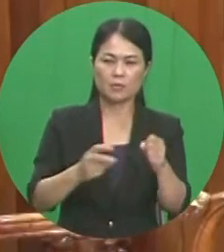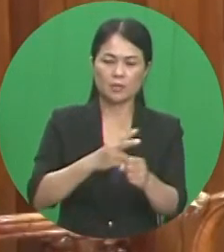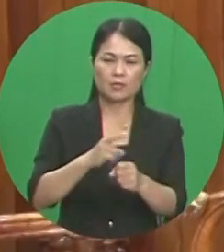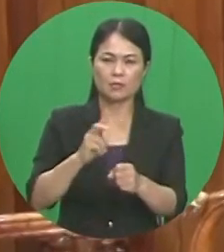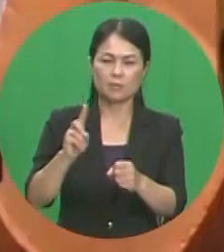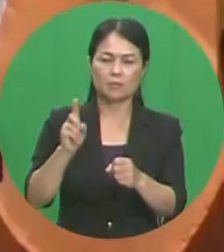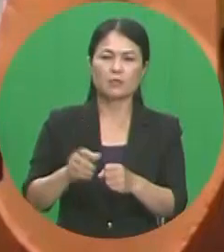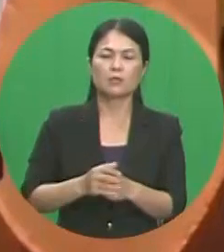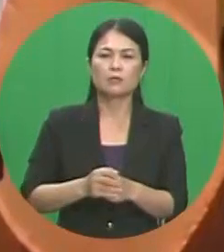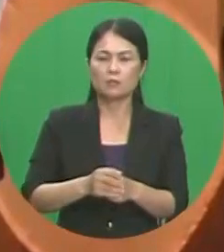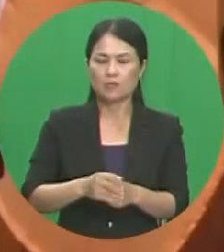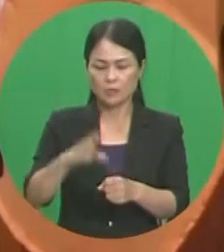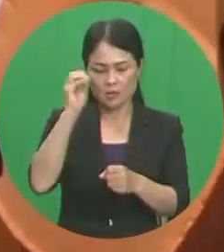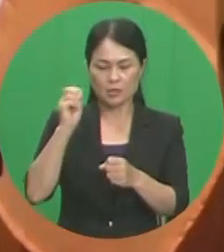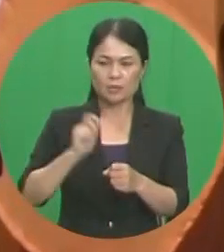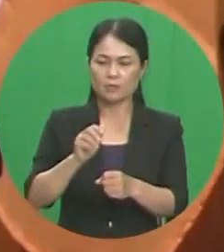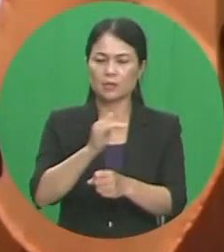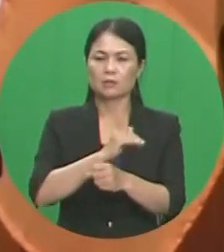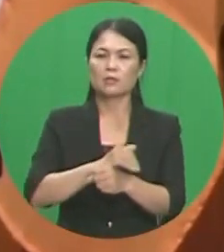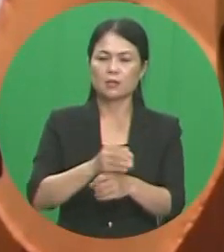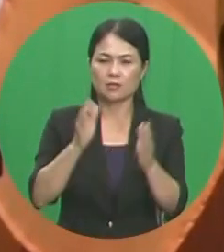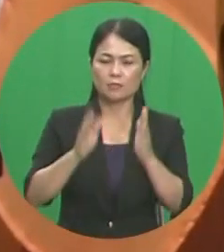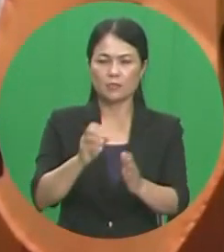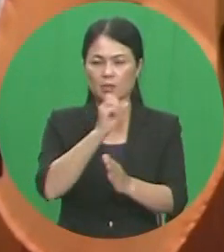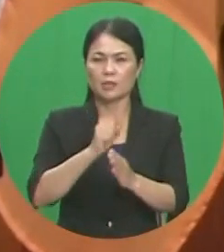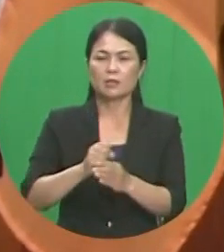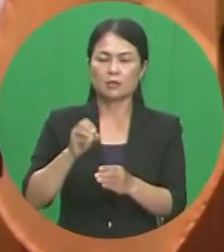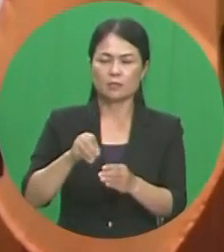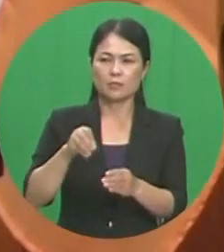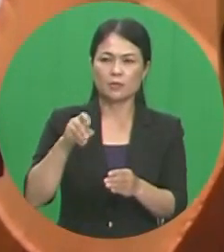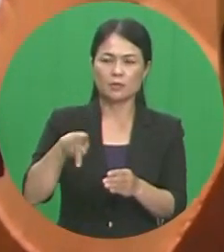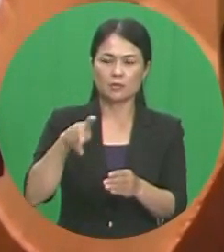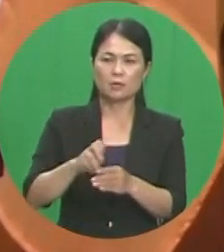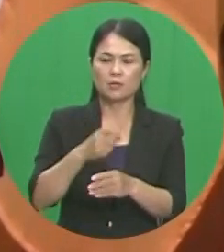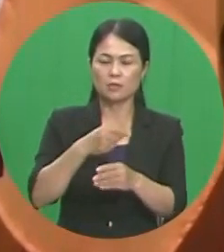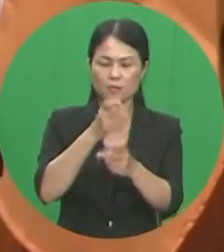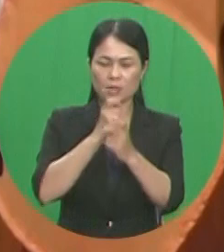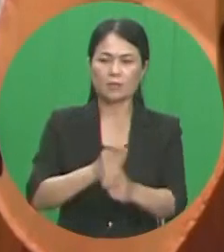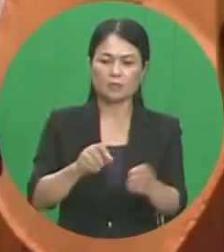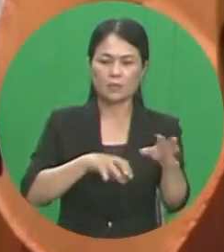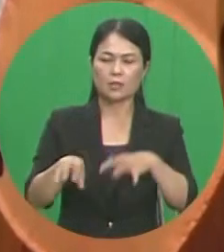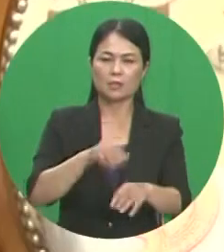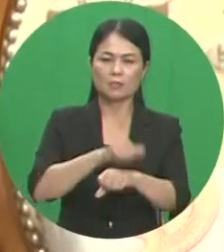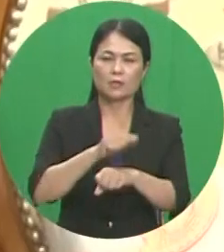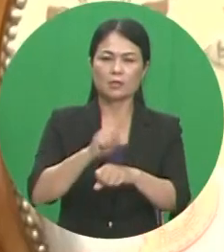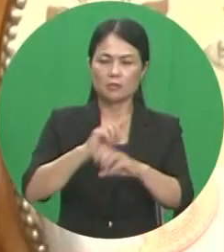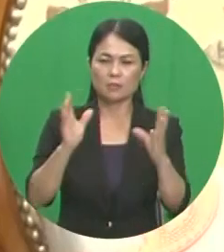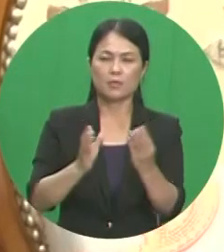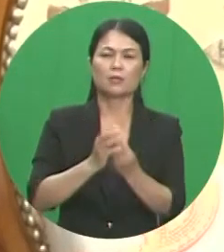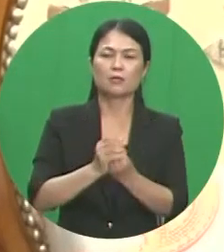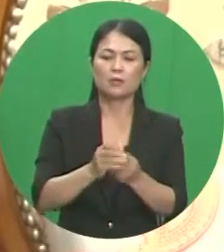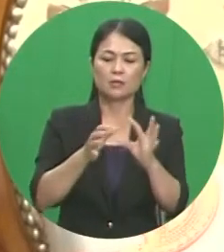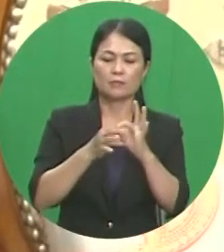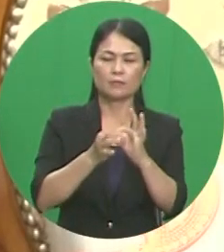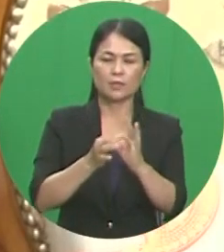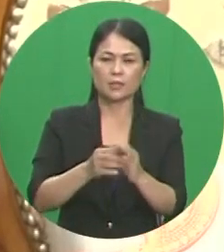bọn mà phải mùi lô khuôn sật thị xã, nẹ châm riêng, ô bè rá, bán cổ rốt châm riêp chún bì xa ca mập hiệp càng nghỉ mùi châm nốn tẹ